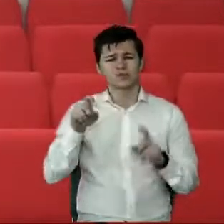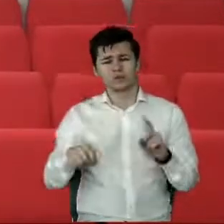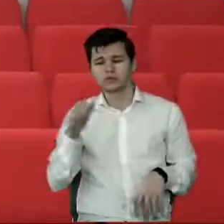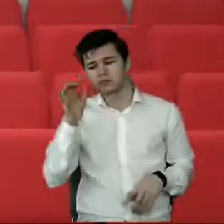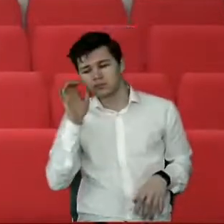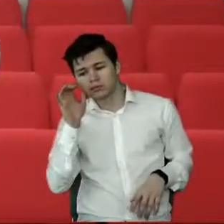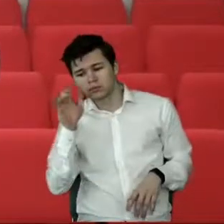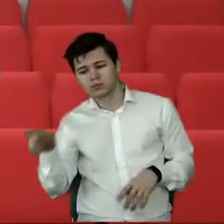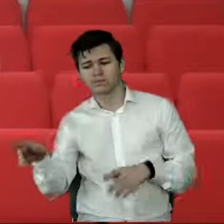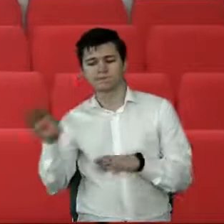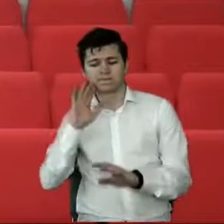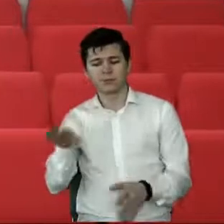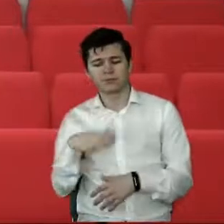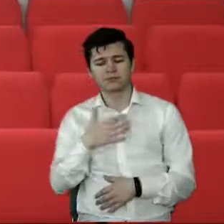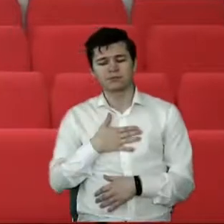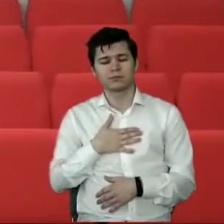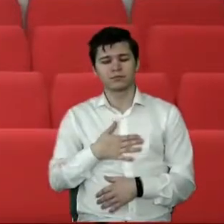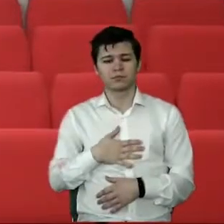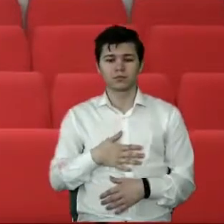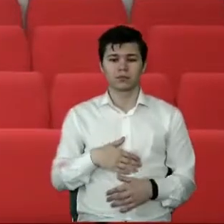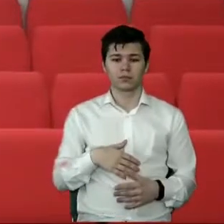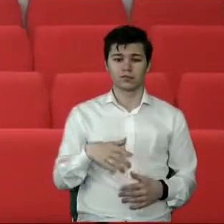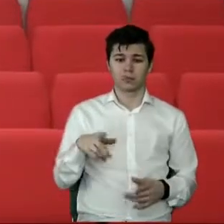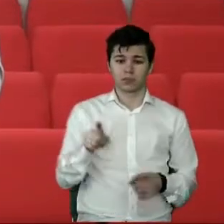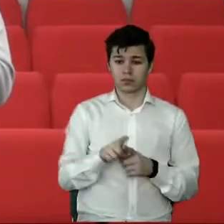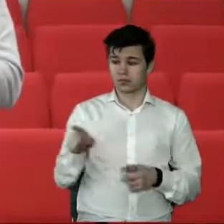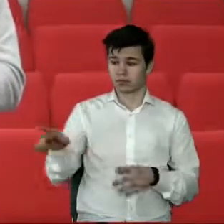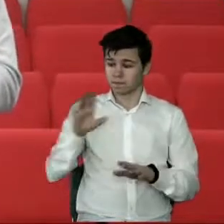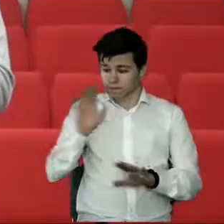место. И узы у всех ослабли.